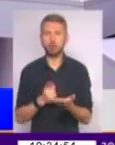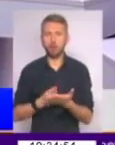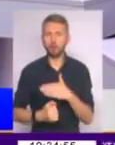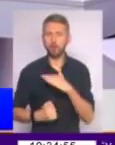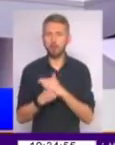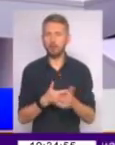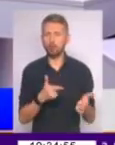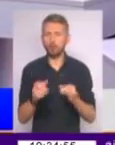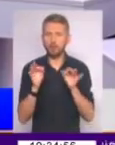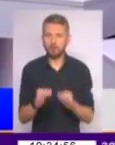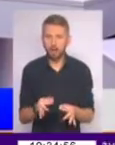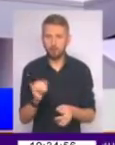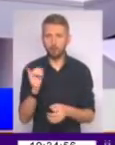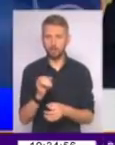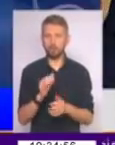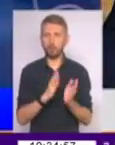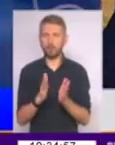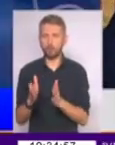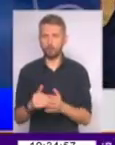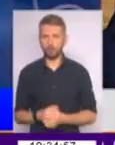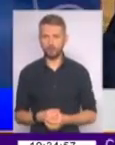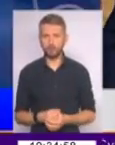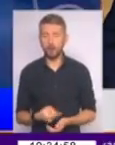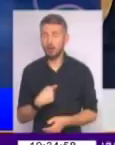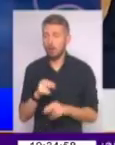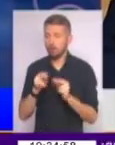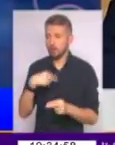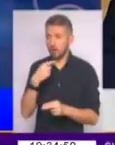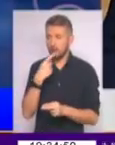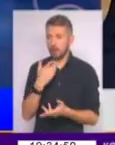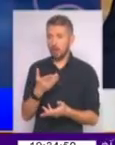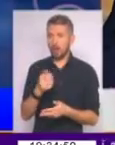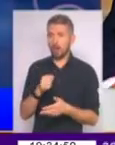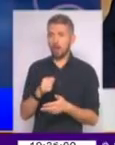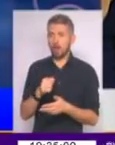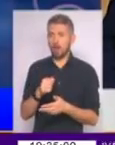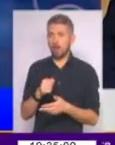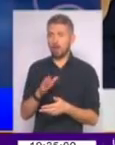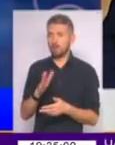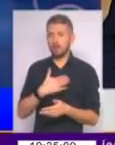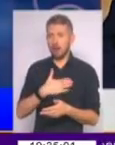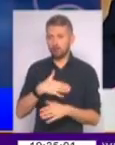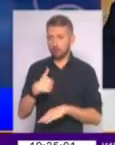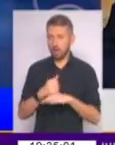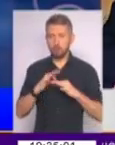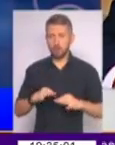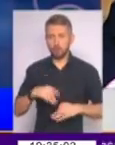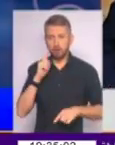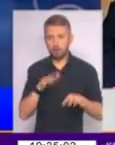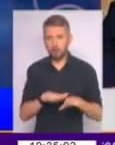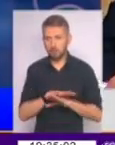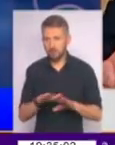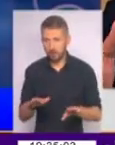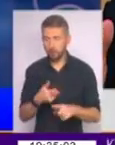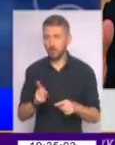готується правильно і послідовно? Я, чесно говоря, нашим генеральним прокуратурою не сумніваюсь. Да, от